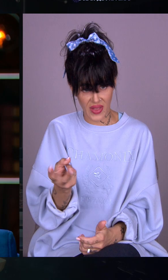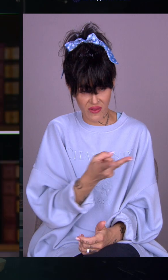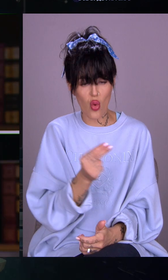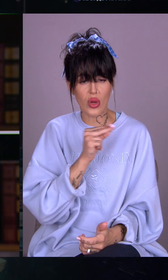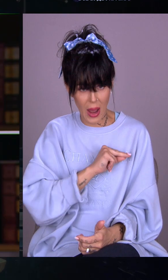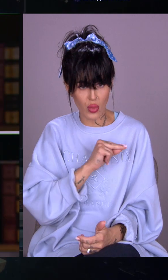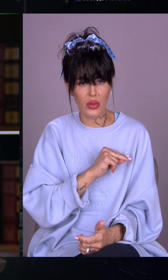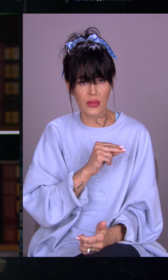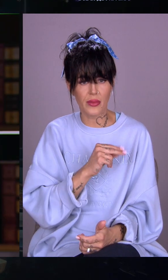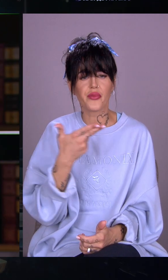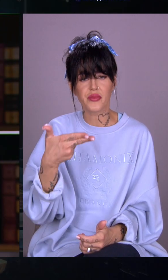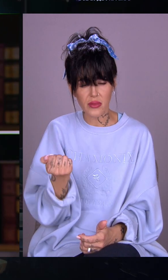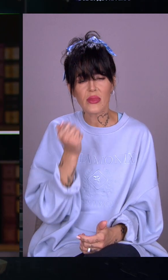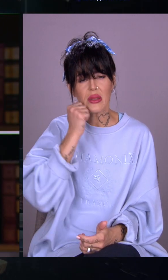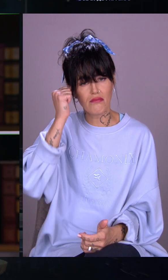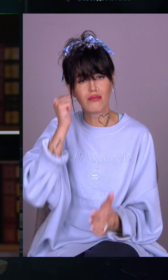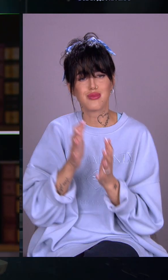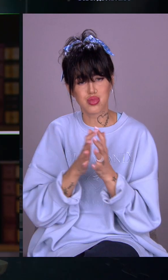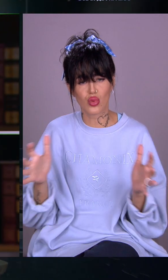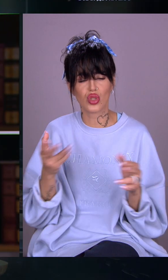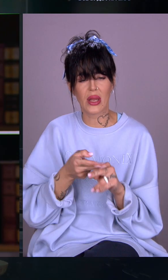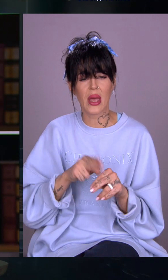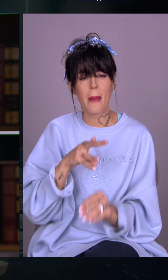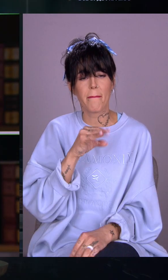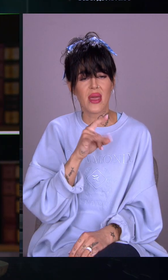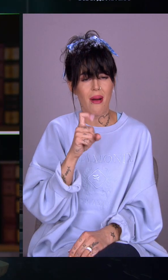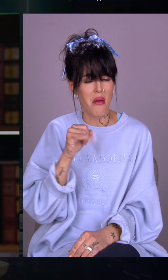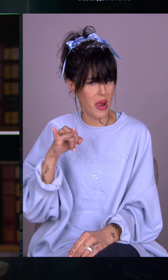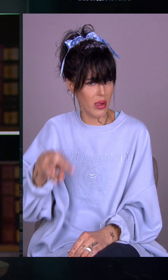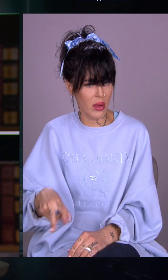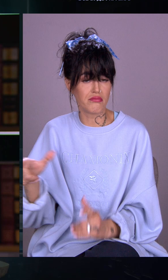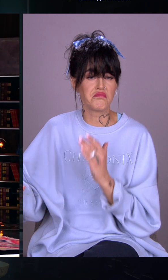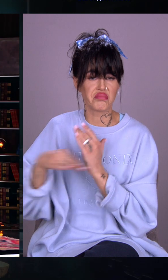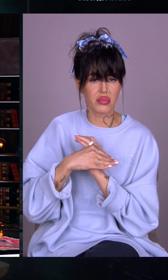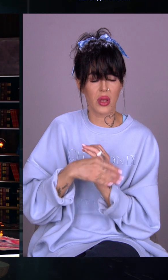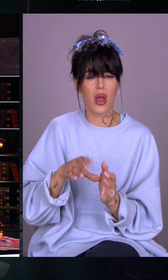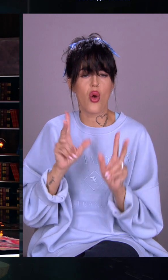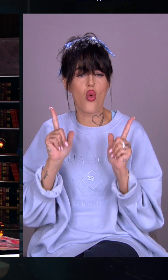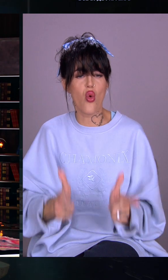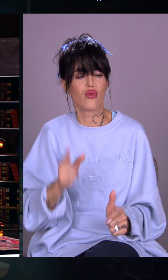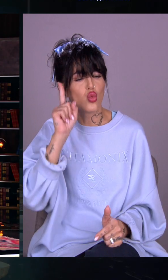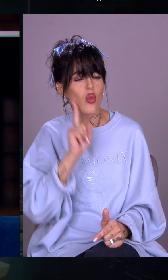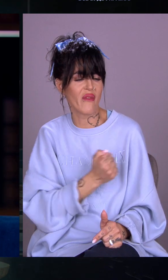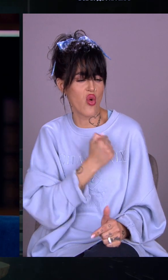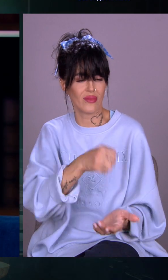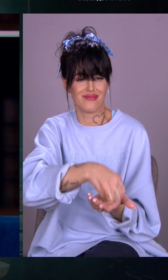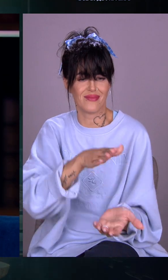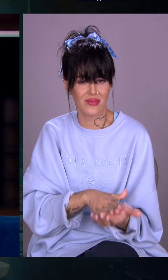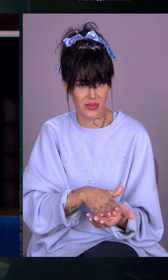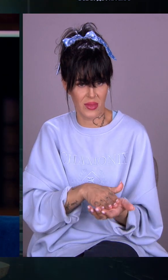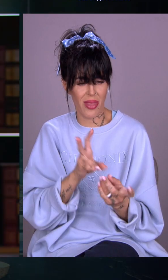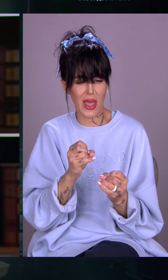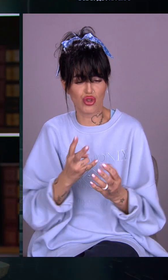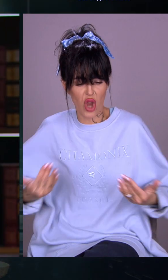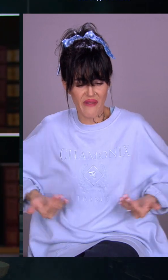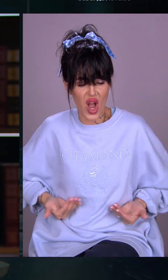Михайлу, насправді, це все сталося. Якби не він, я вам скажу, це було б дуже складно, бо я коли ми з Любою прийшли, поговорили, він навіть здивався, каже,